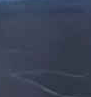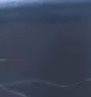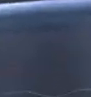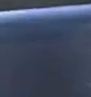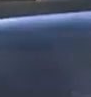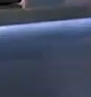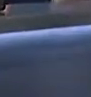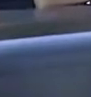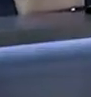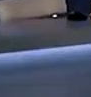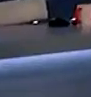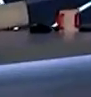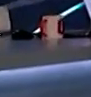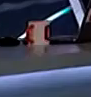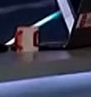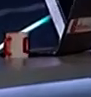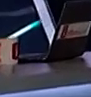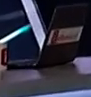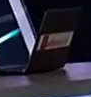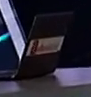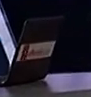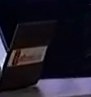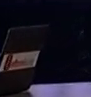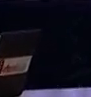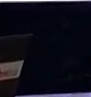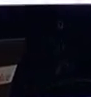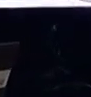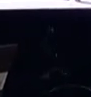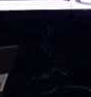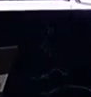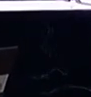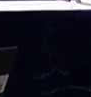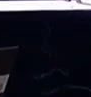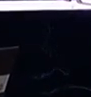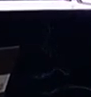комментарии. И не забудьте включить колокольчик, чтобы получать новое видео.